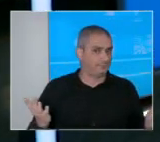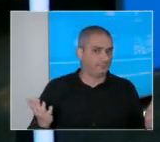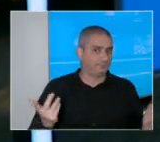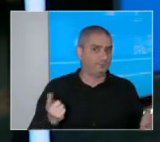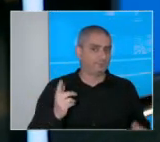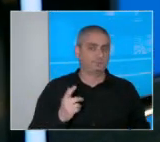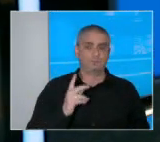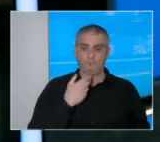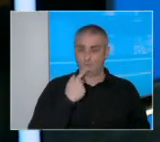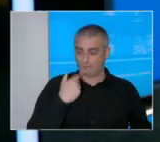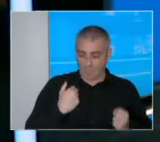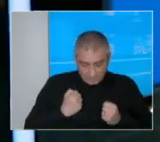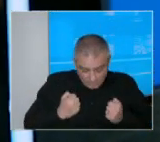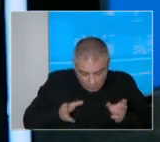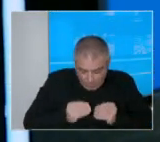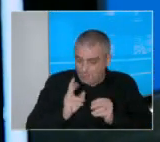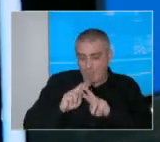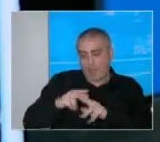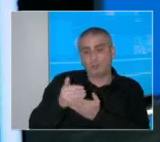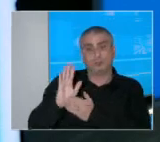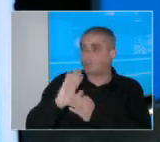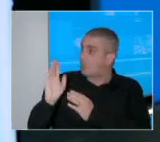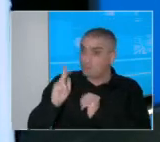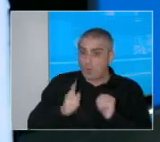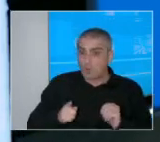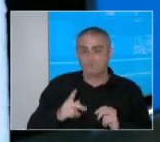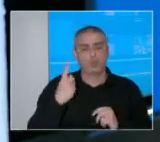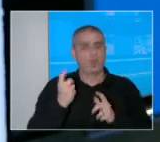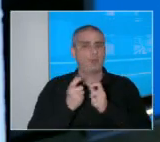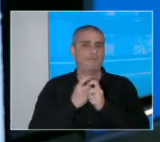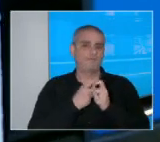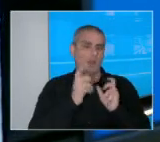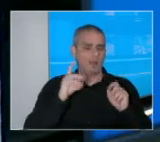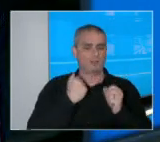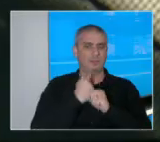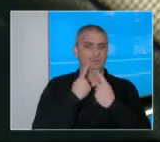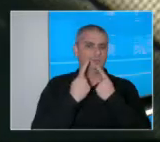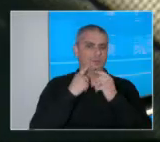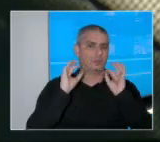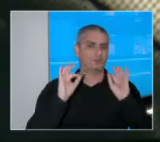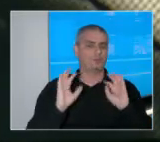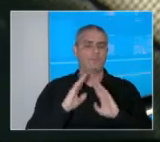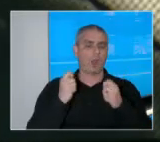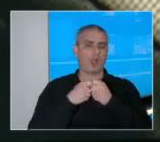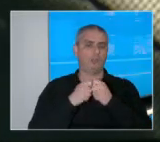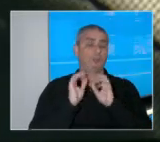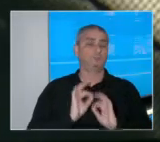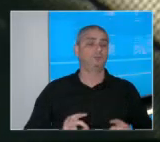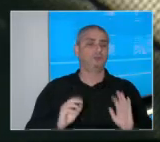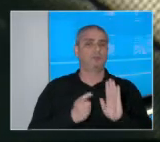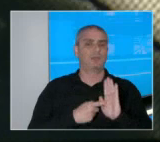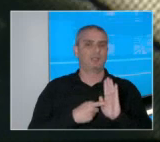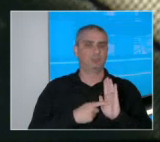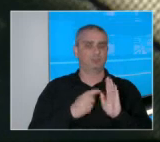מחויבות להגיד לנתניהו, רצנו ביחד, אל תשאיר אותו בחוץ. שום דבר. כל מפלגה תחזיק את הקו שלה, תנהל את המסע ומתן שלה, בלי שום קשר ובלי שום